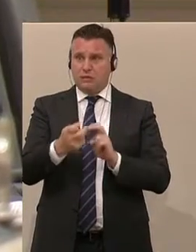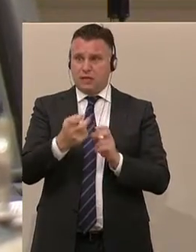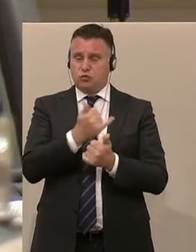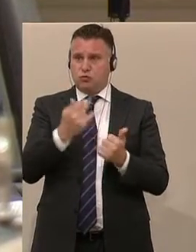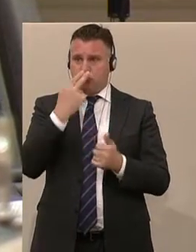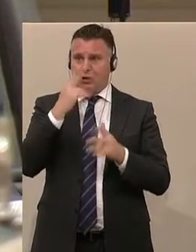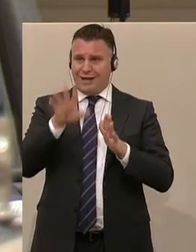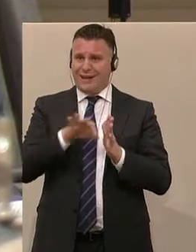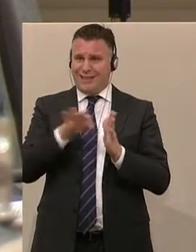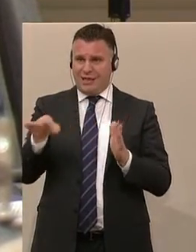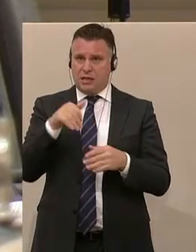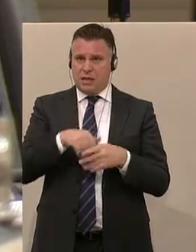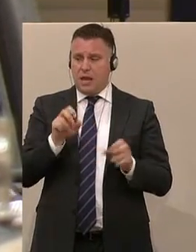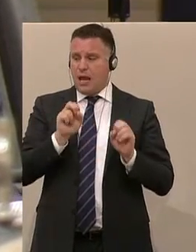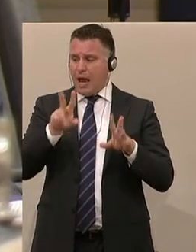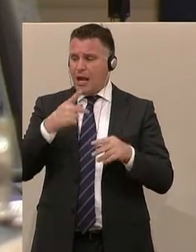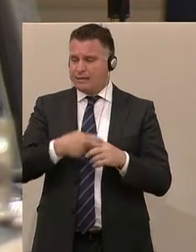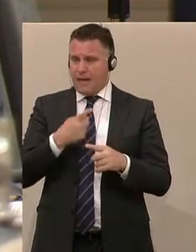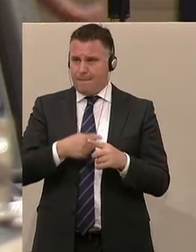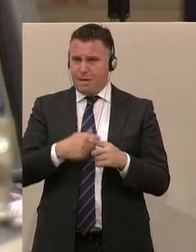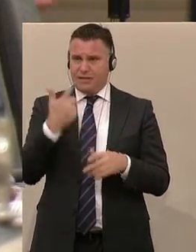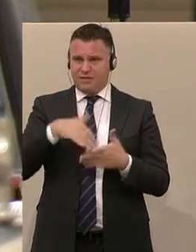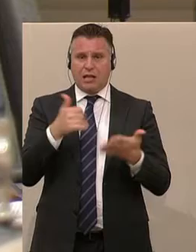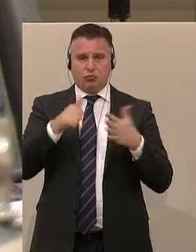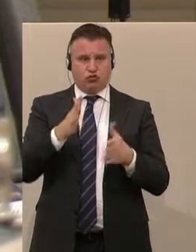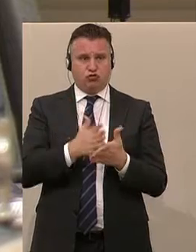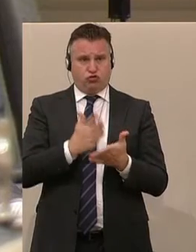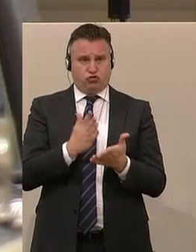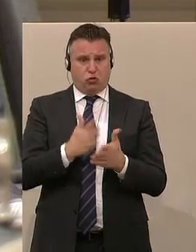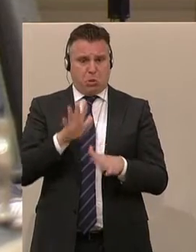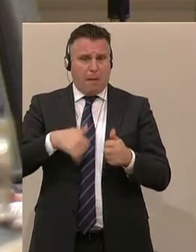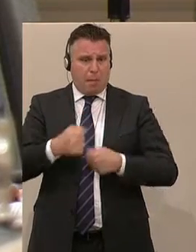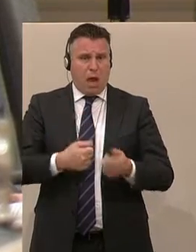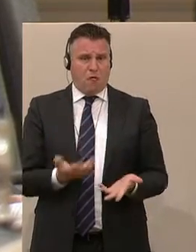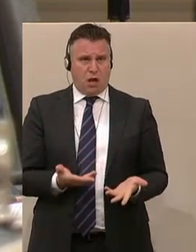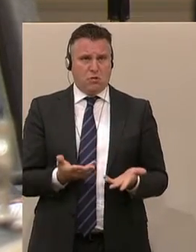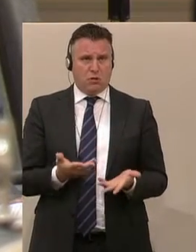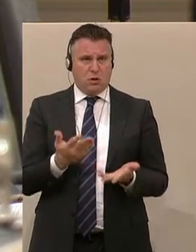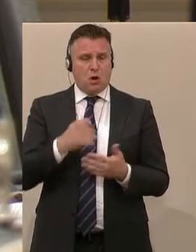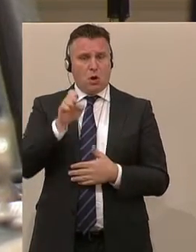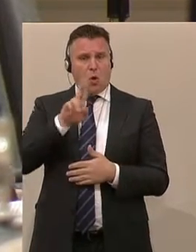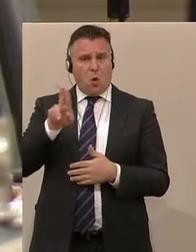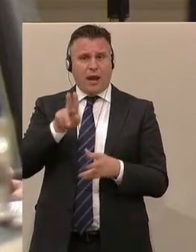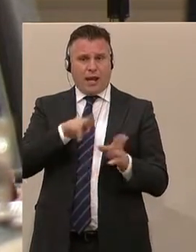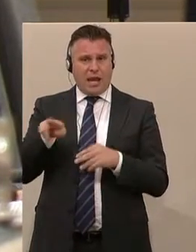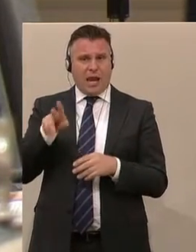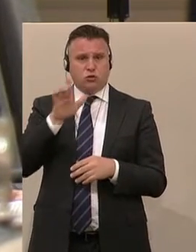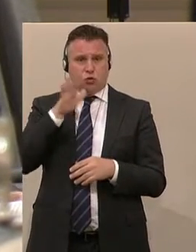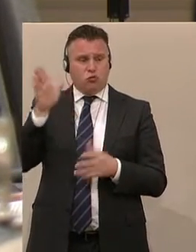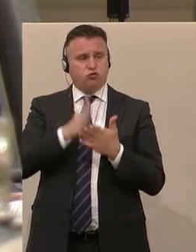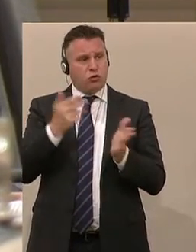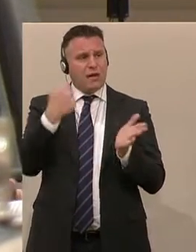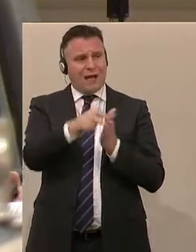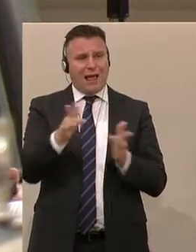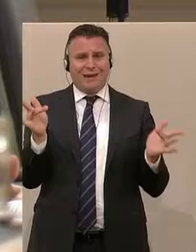Richtlinie ist schon am 18. April 2016 abgelaufen. Und der EuGH hat auch schon die Klage erhoben gegen